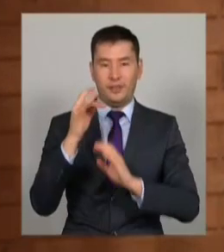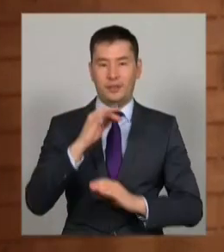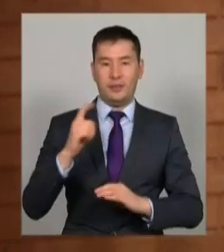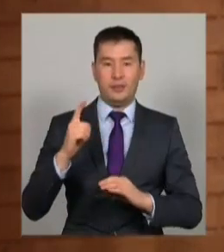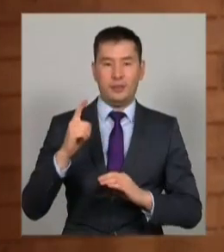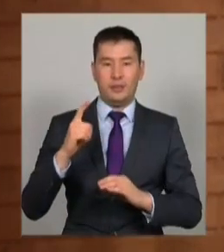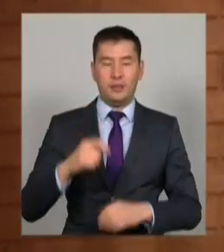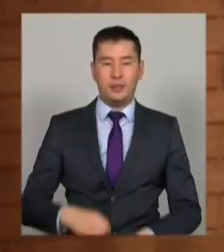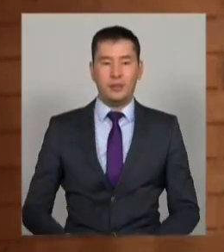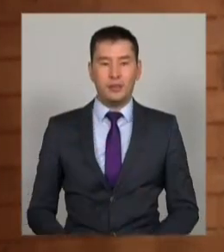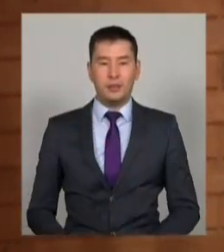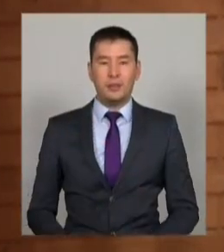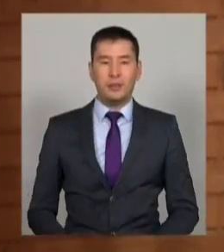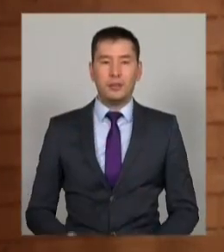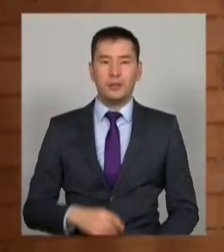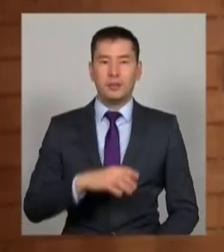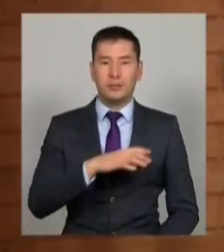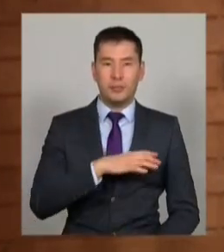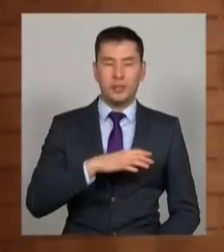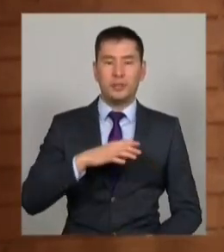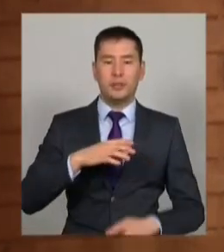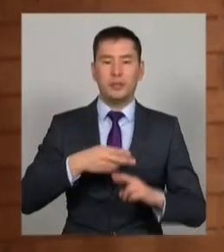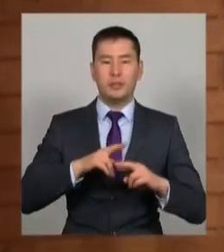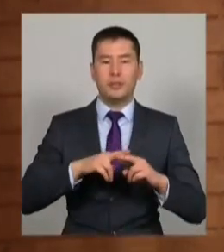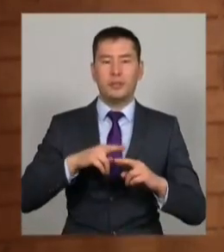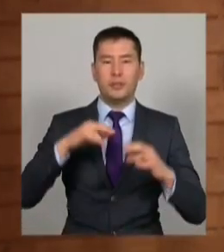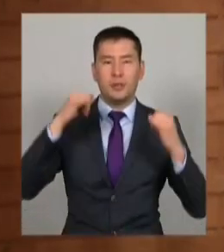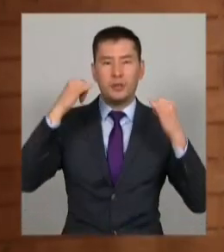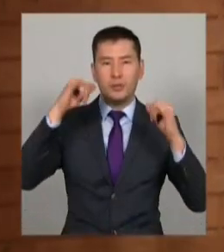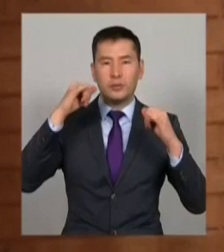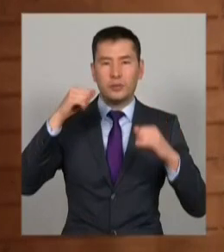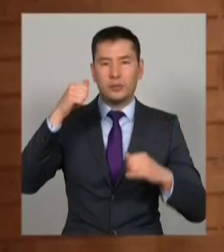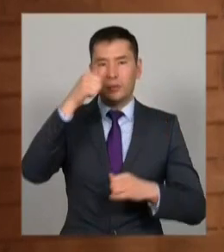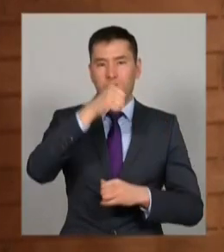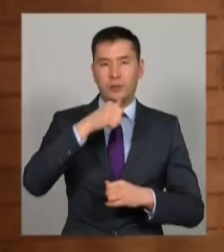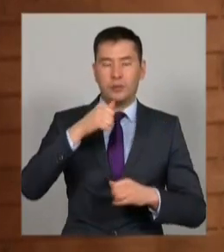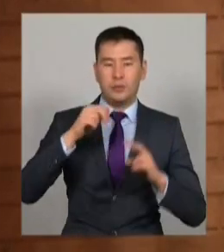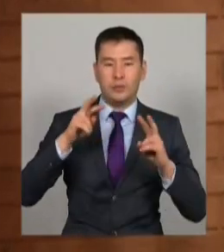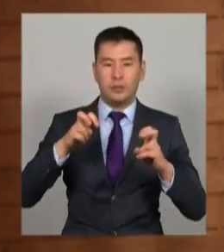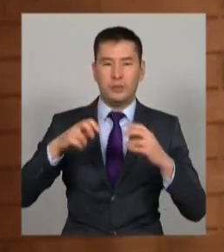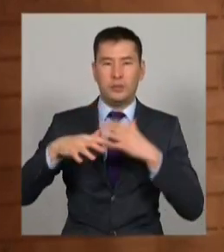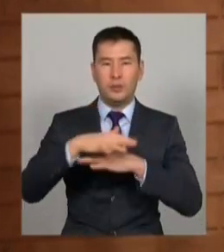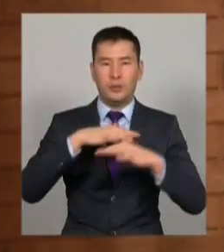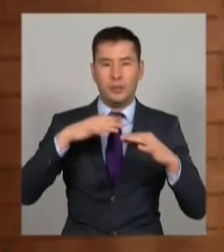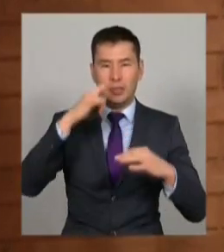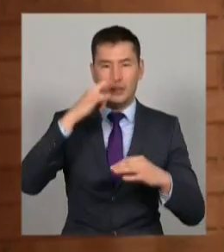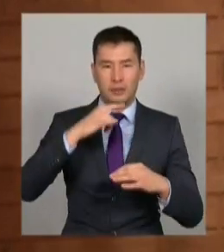жылдардың аралығында сиыр басы көп өскен. Сиыр жылын қазақ құтқа, жақсылыққа